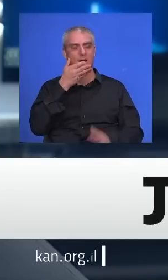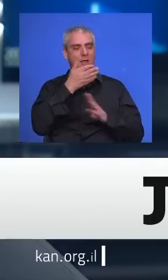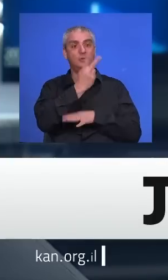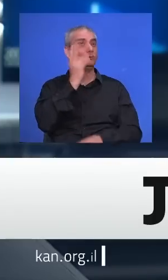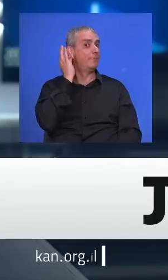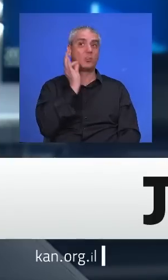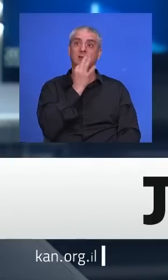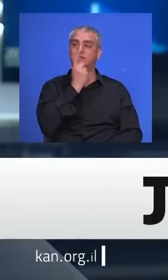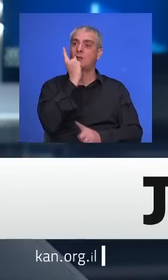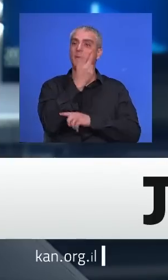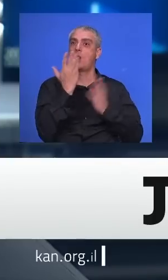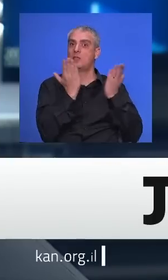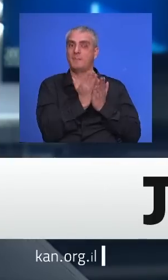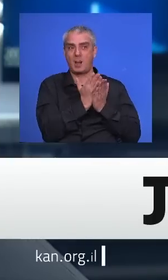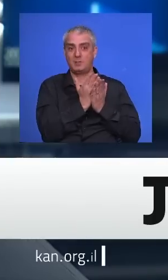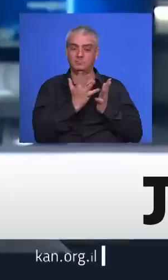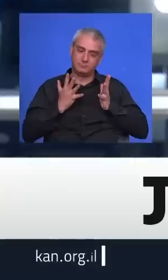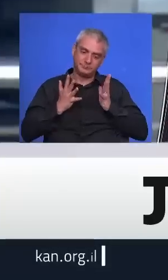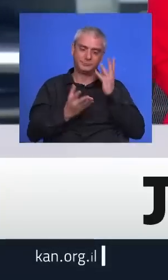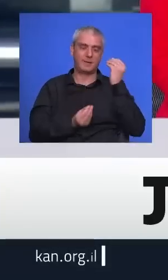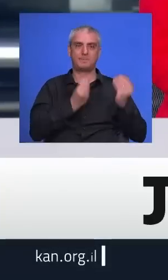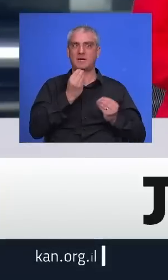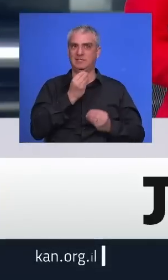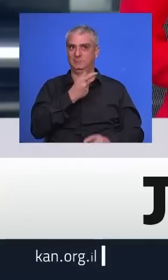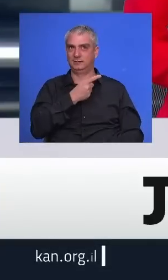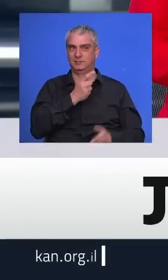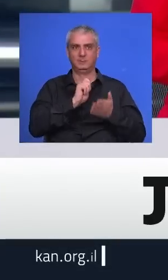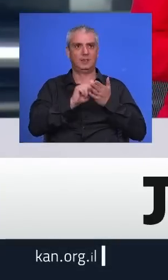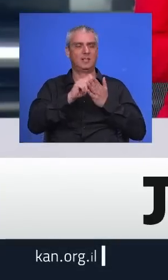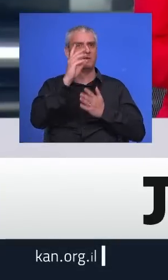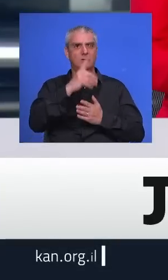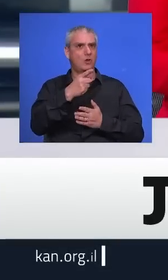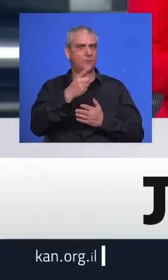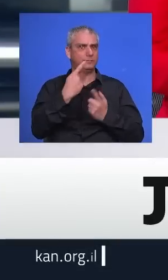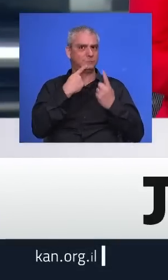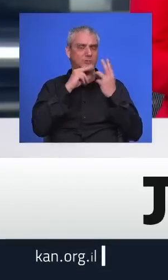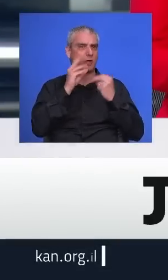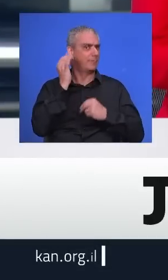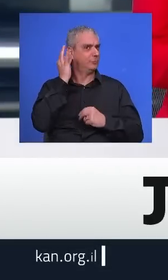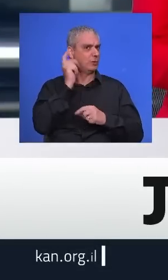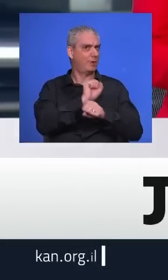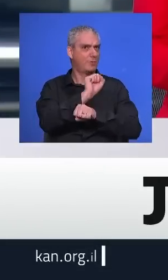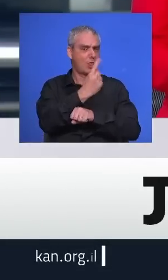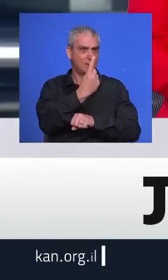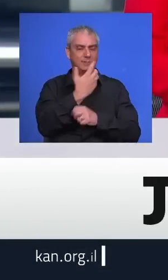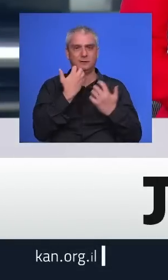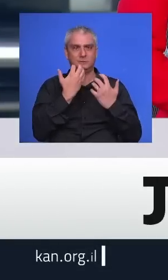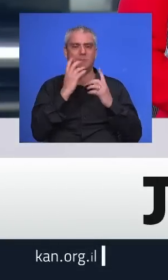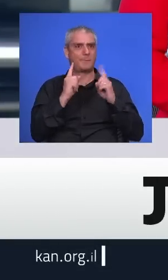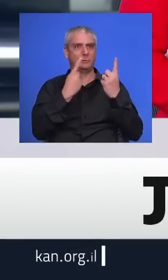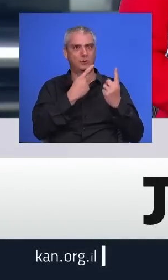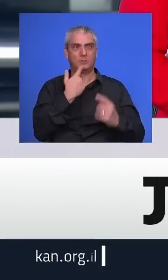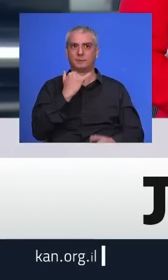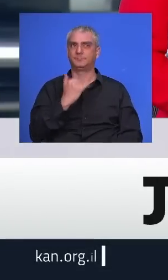צעירות במלון באילת ותקפו אותן מינית. איציק זוארץ כתבנו בדרום, אתה שוחחת עם אחת המתלוננות שמספרת על מה שקרה שם.